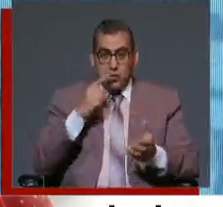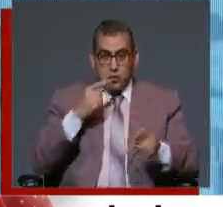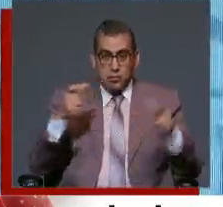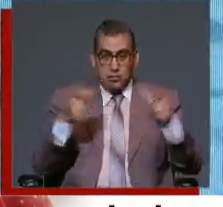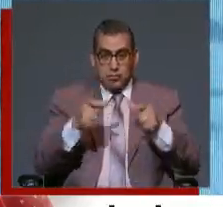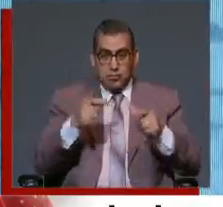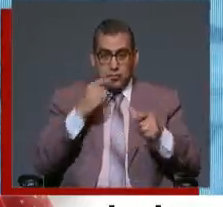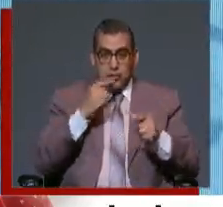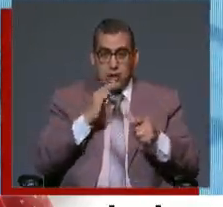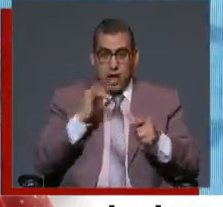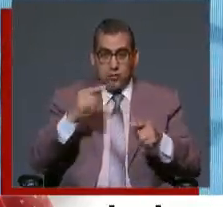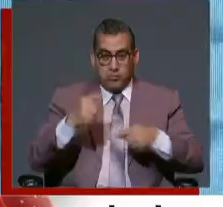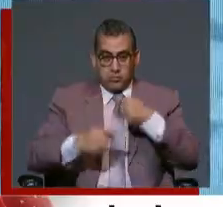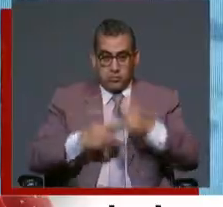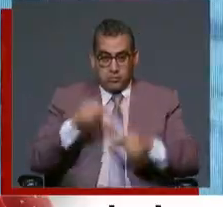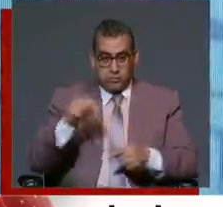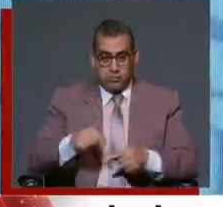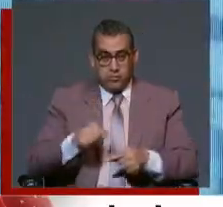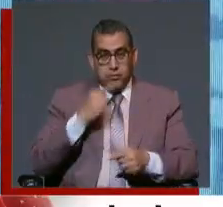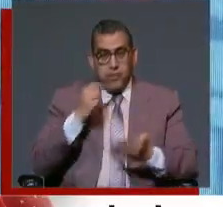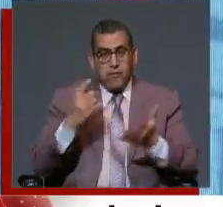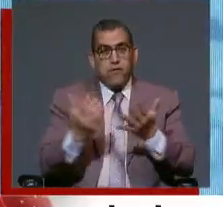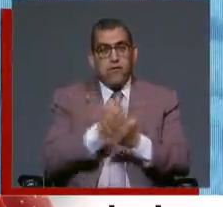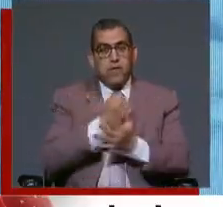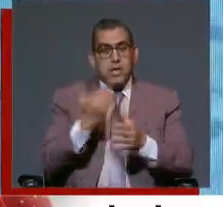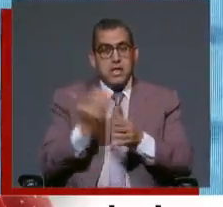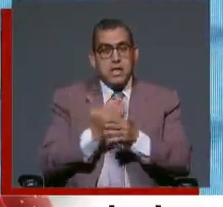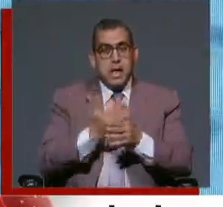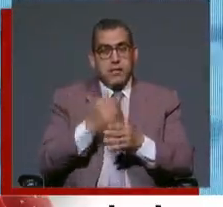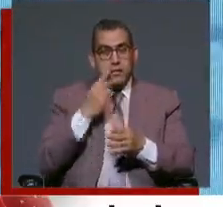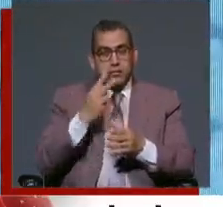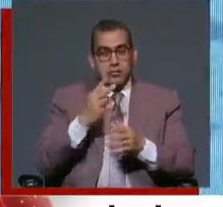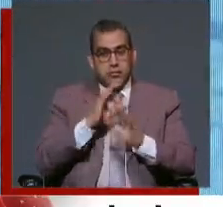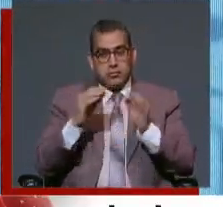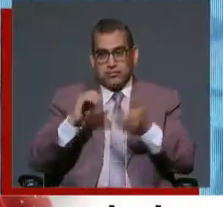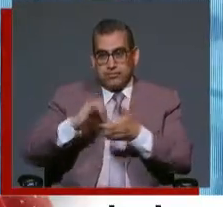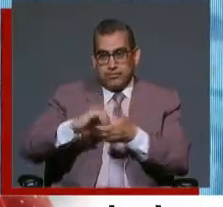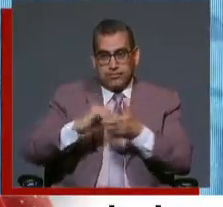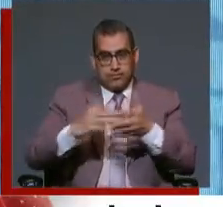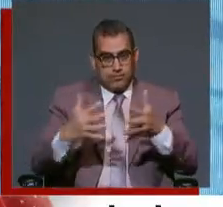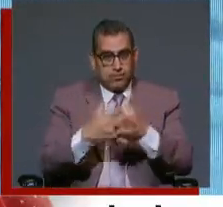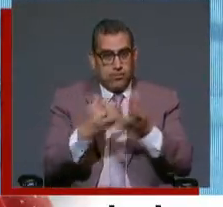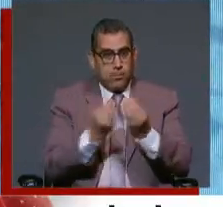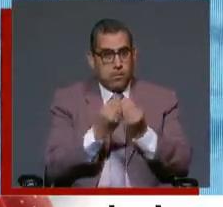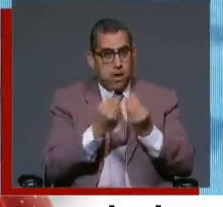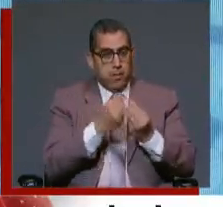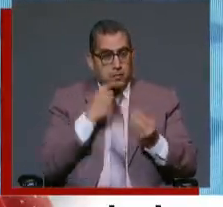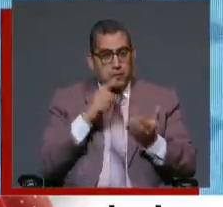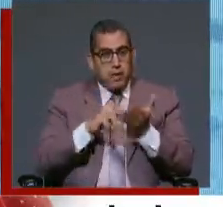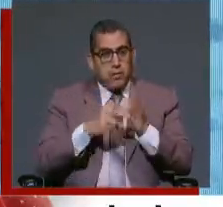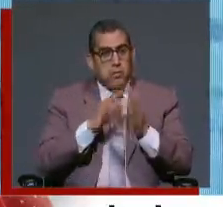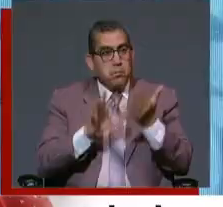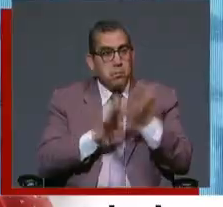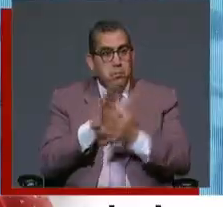في شرم الشيخ فرصة من أجل أن نلتزم معا وأن نجد الحلول